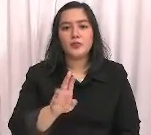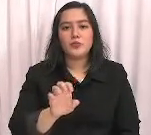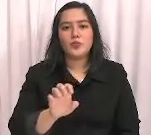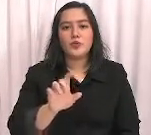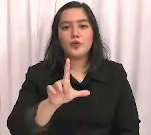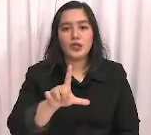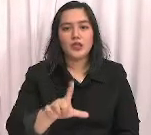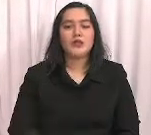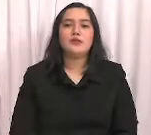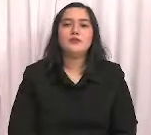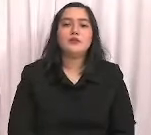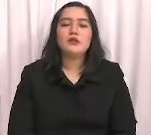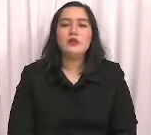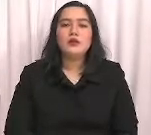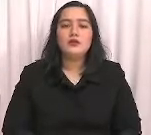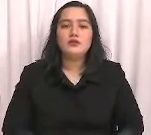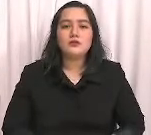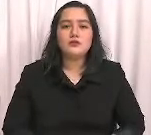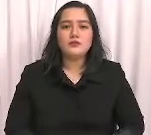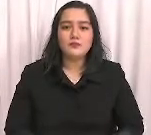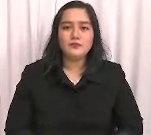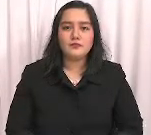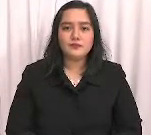Ano po? And